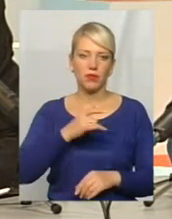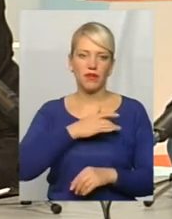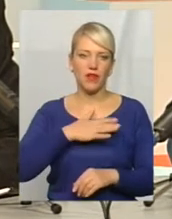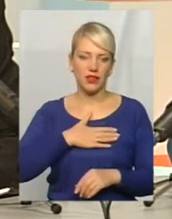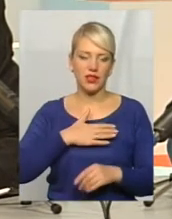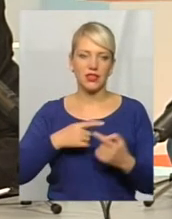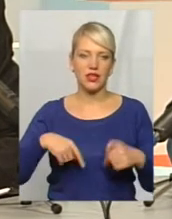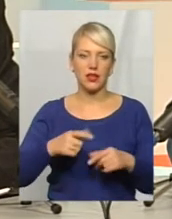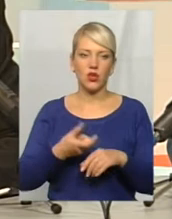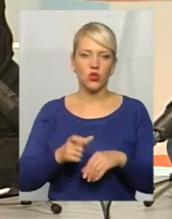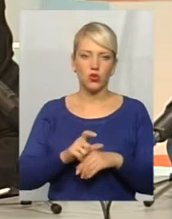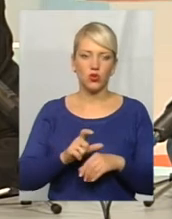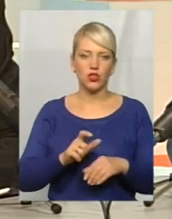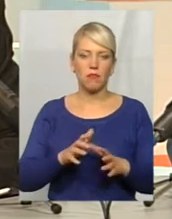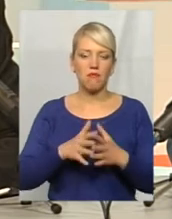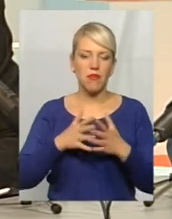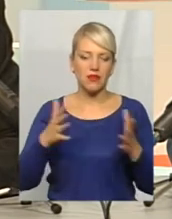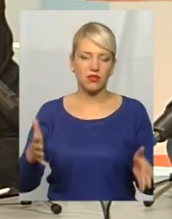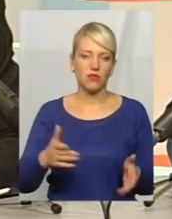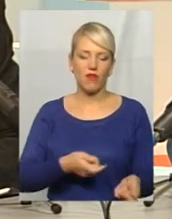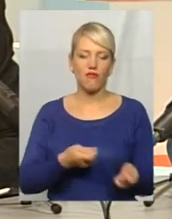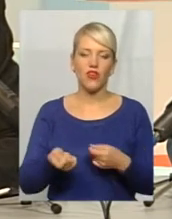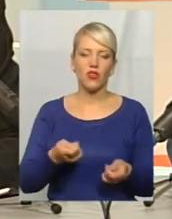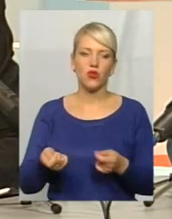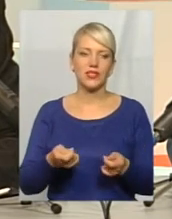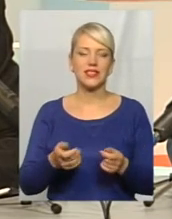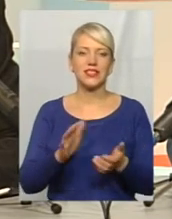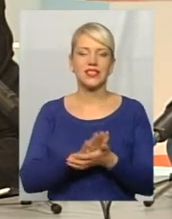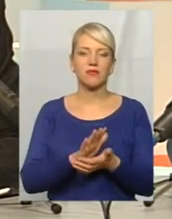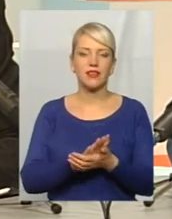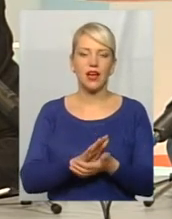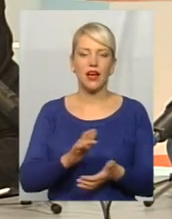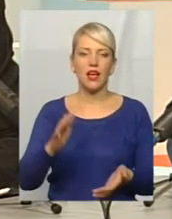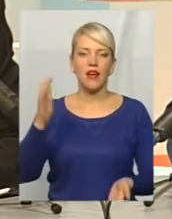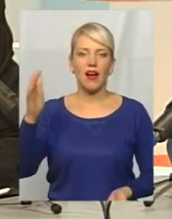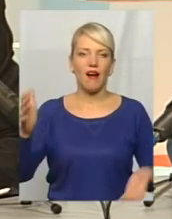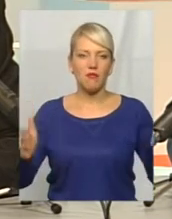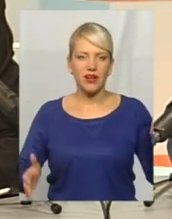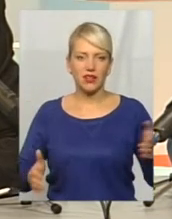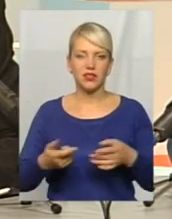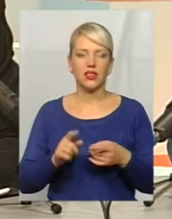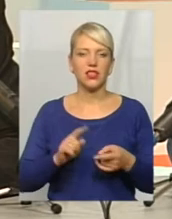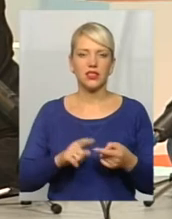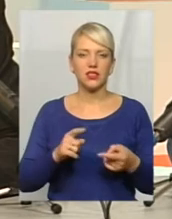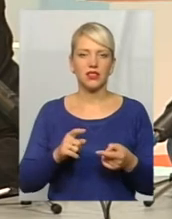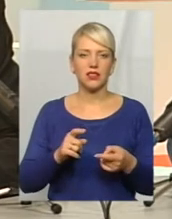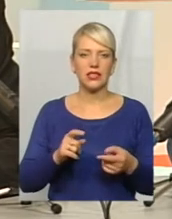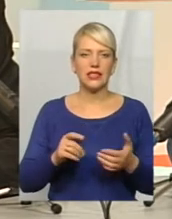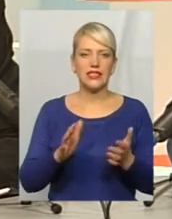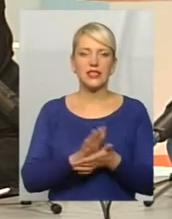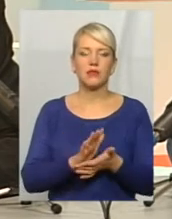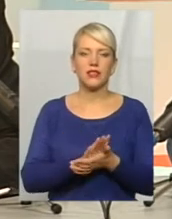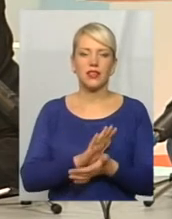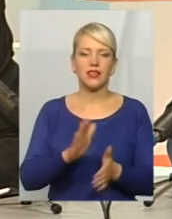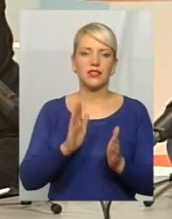сектора дуже масово виносять сміття негабаритне. І то негабаритне сміття є не